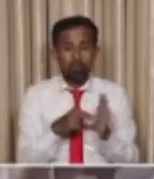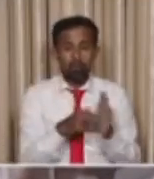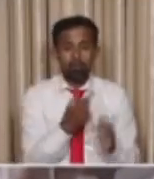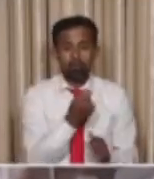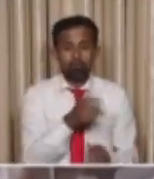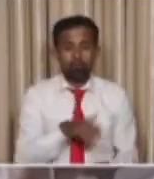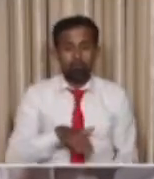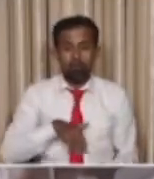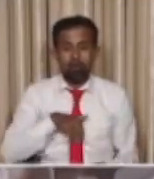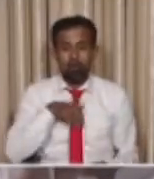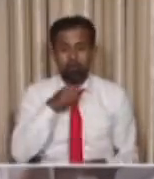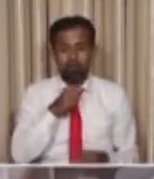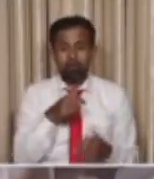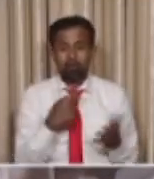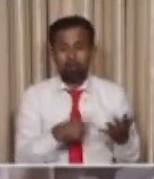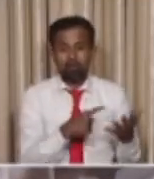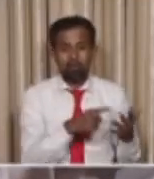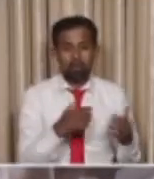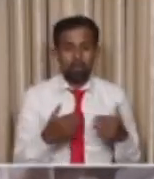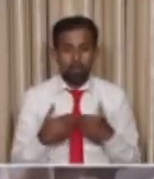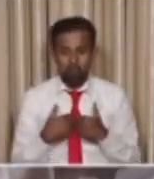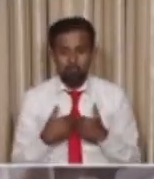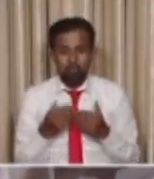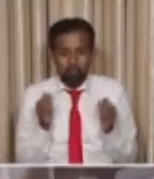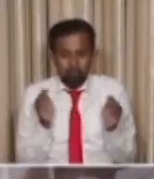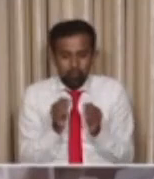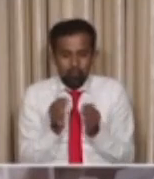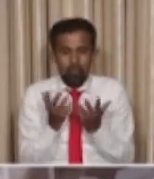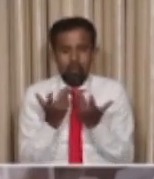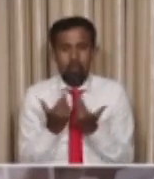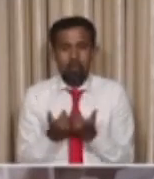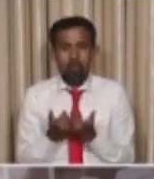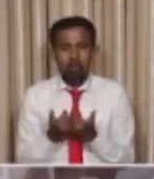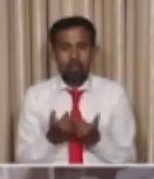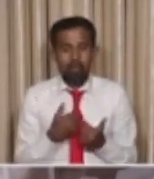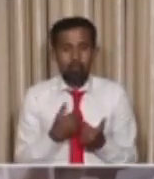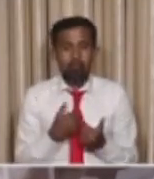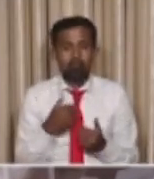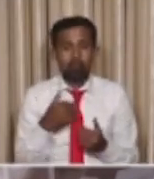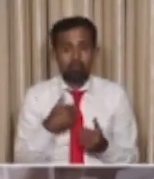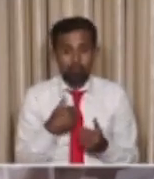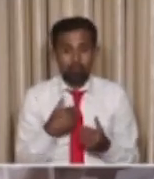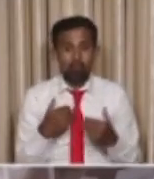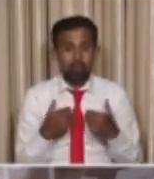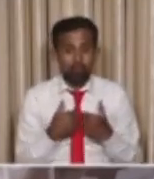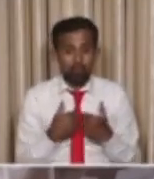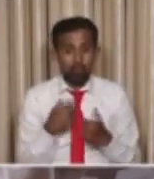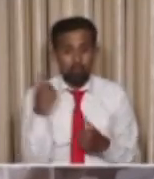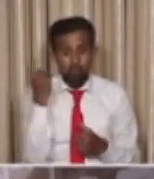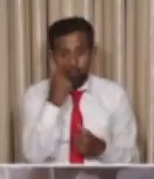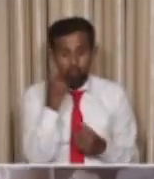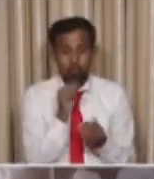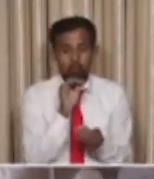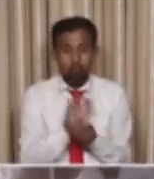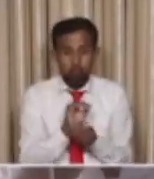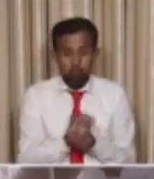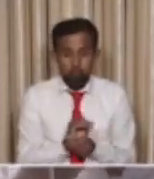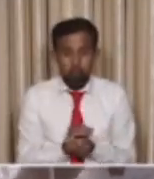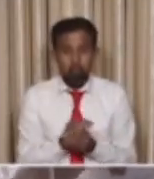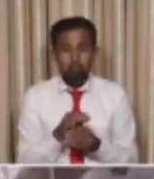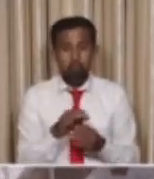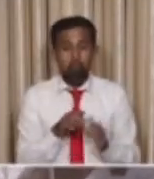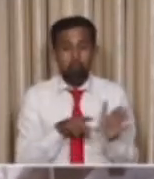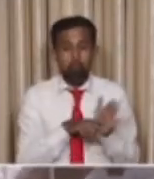ප්‍රධාන කාරණා බවට පත් වෙද්දී අපිටත් සීමිත ප්‍රමාණකින් තමයි අපිට රැකෙන්නේ අදටත් අපිට සංරක්ෂණය කරලා තියෙන මේ